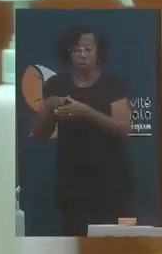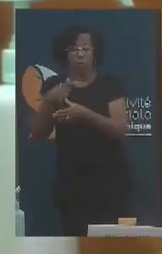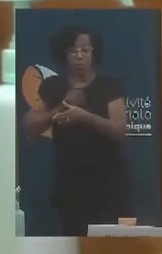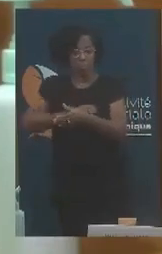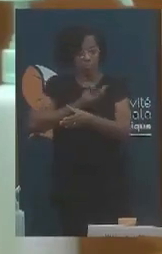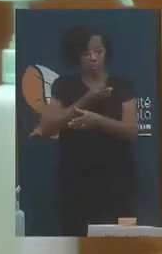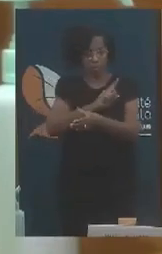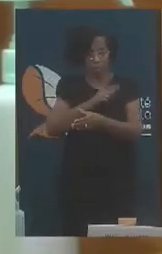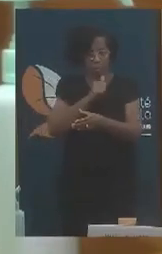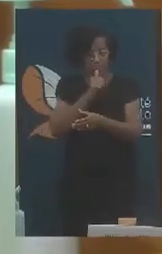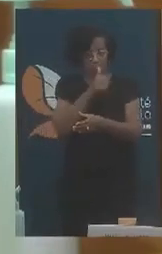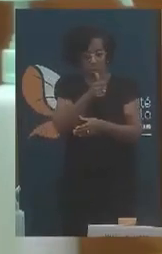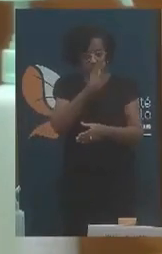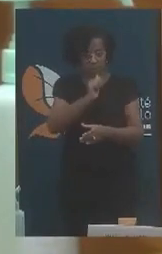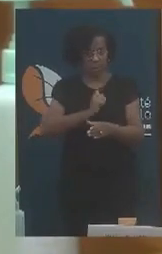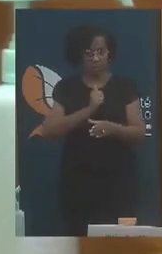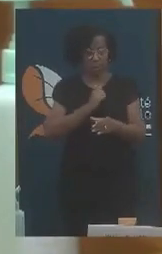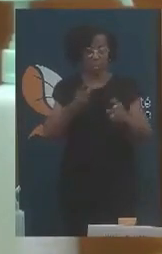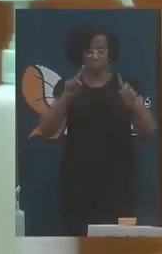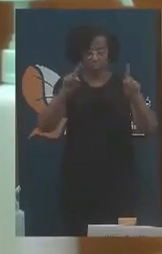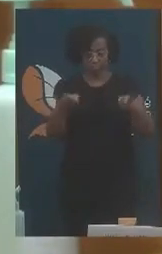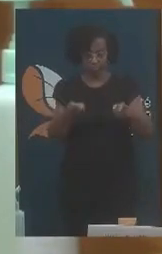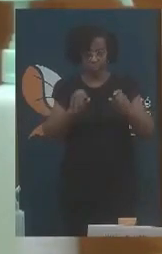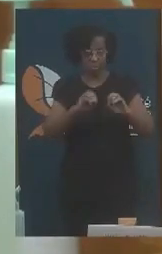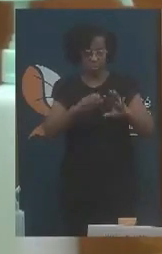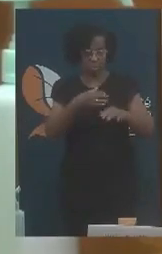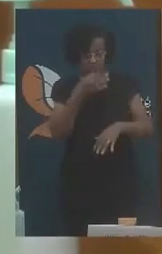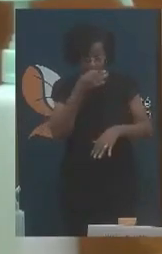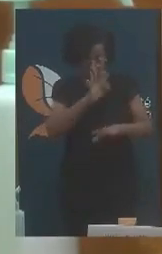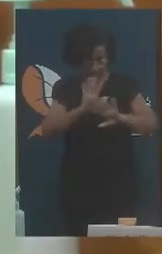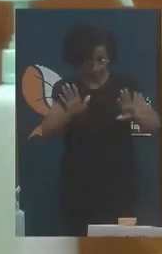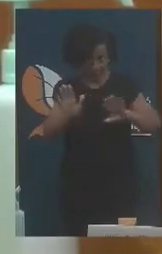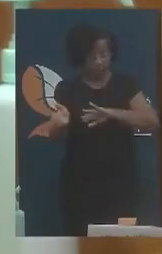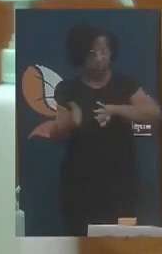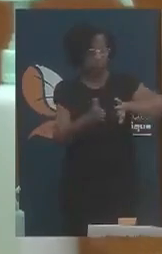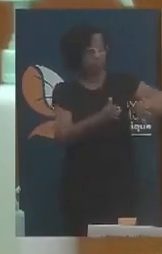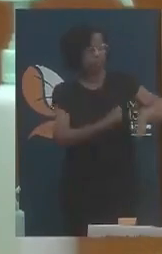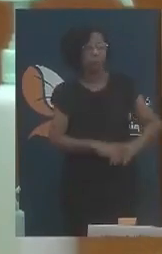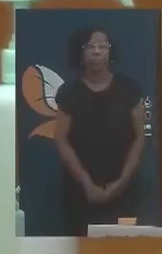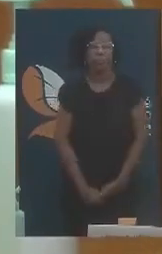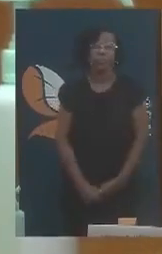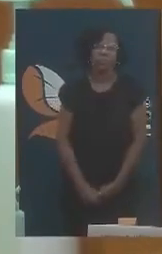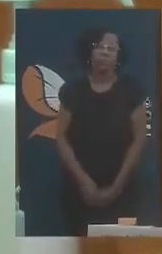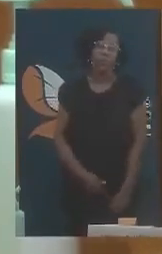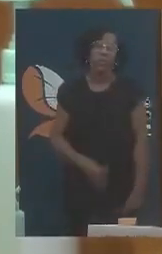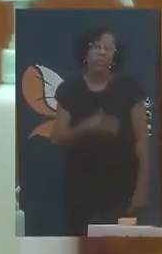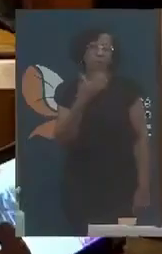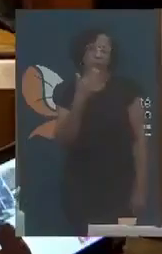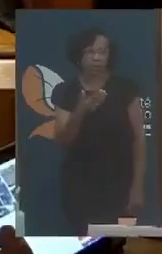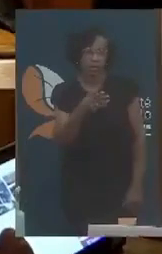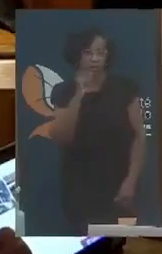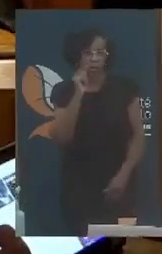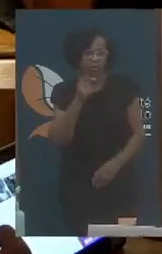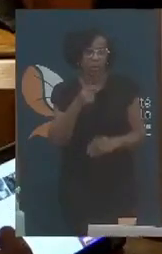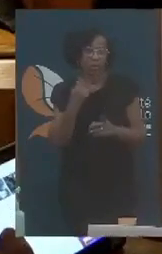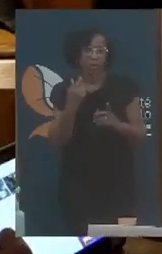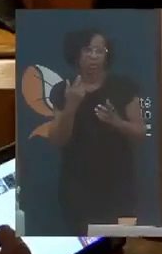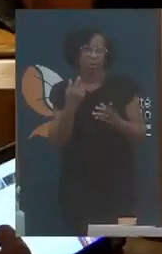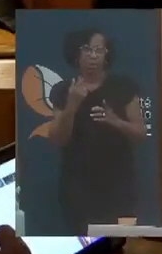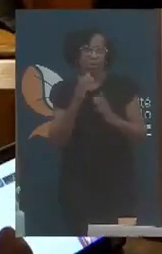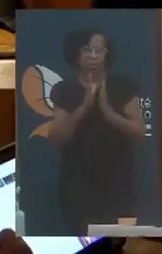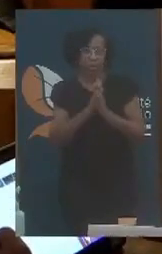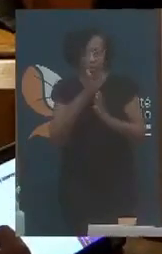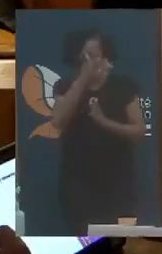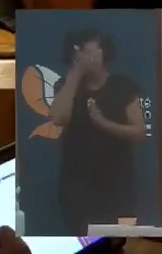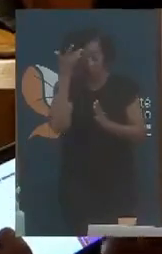personnel. Je ferme la parenthèse. Je voulais faire cette mise au point. Merci, M. Marie-Sainte. Malheureusement, jusqu'à aujourd'hui,